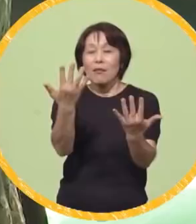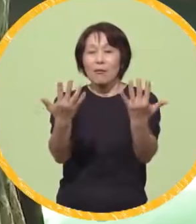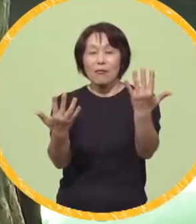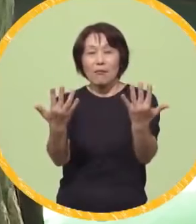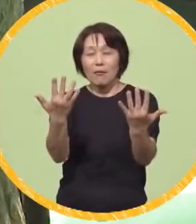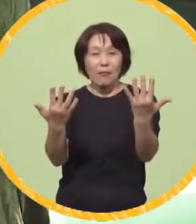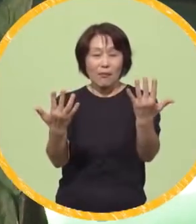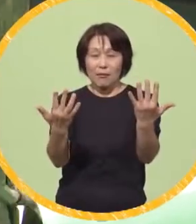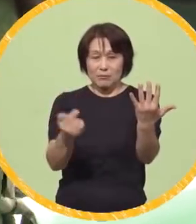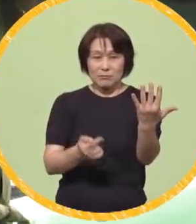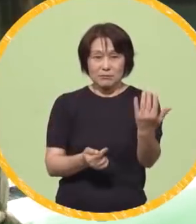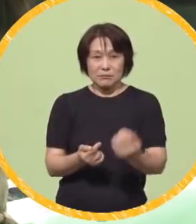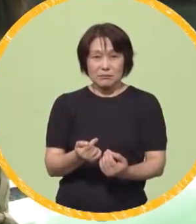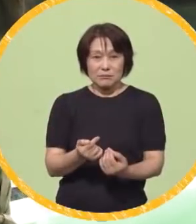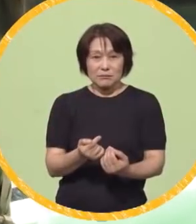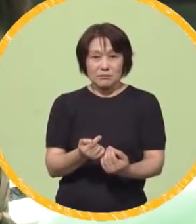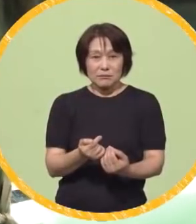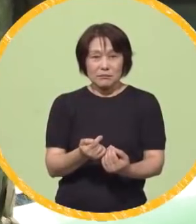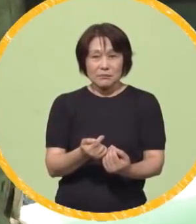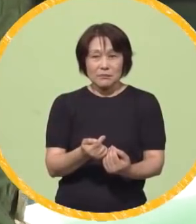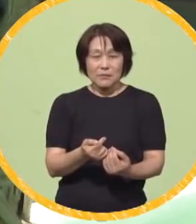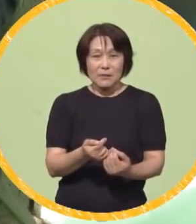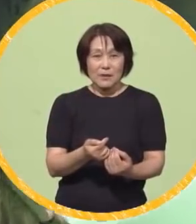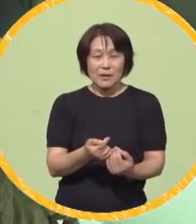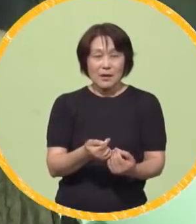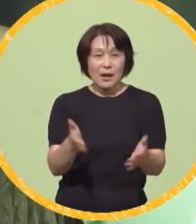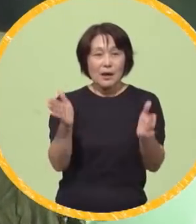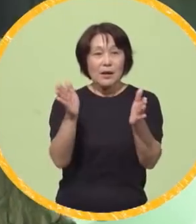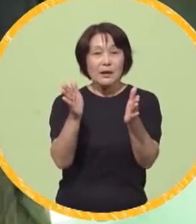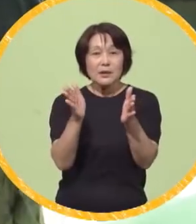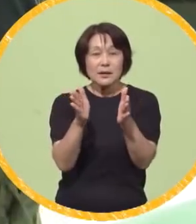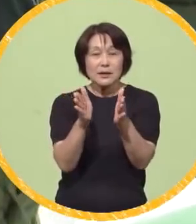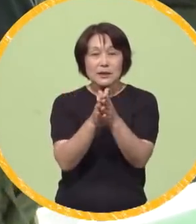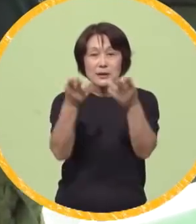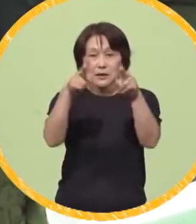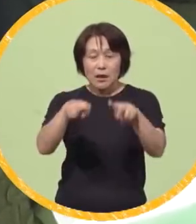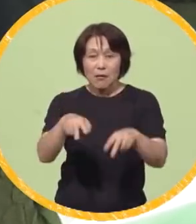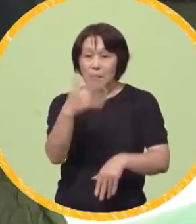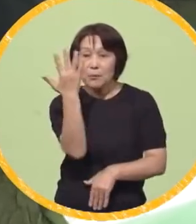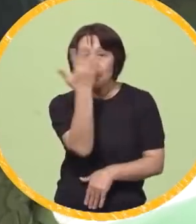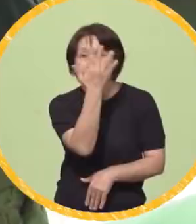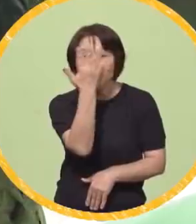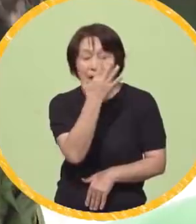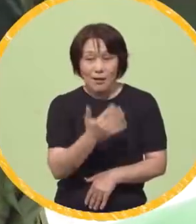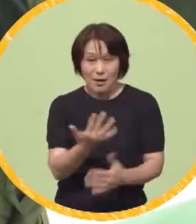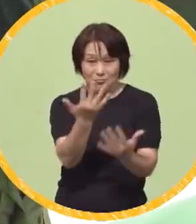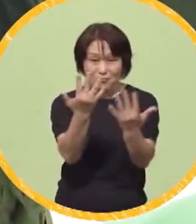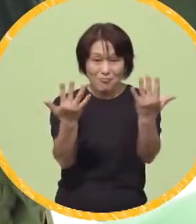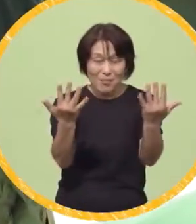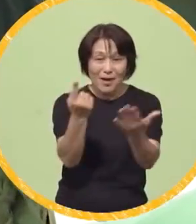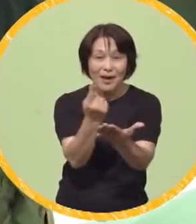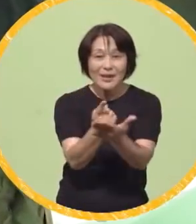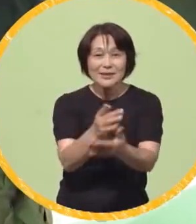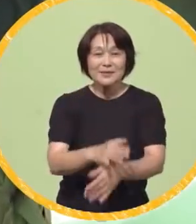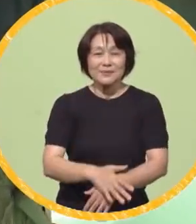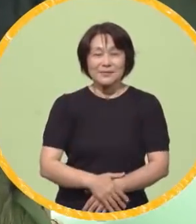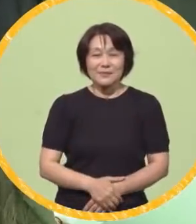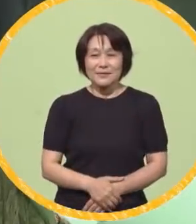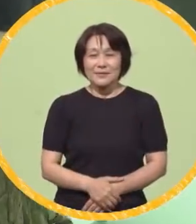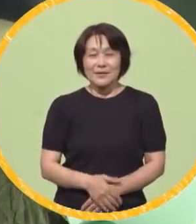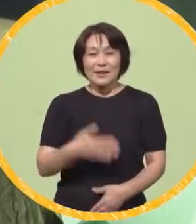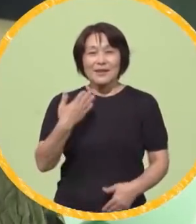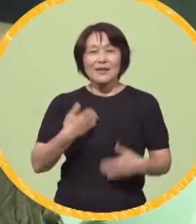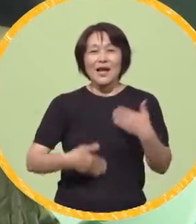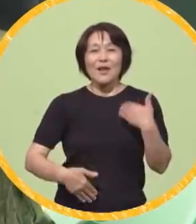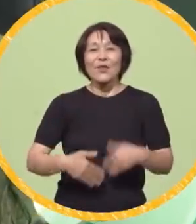だ見渡す限り神社が見えないですけどね。どこにあるんですかね。楽し